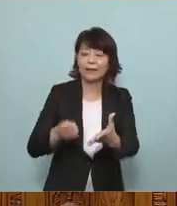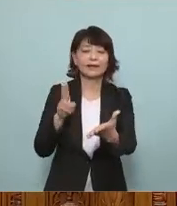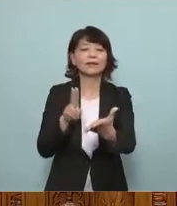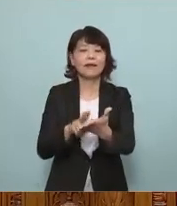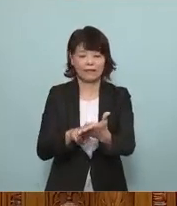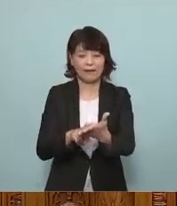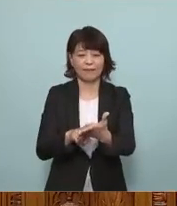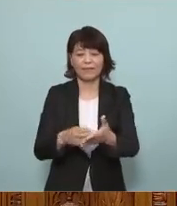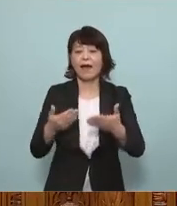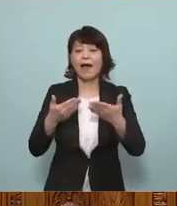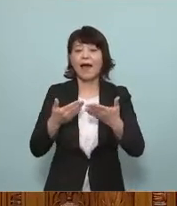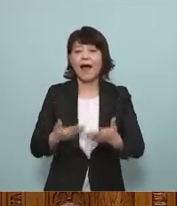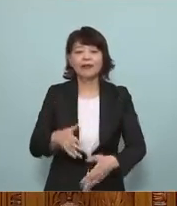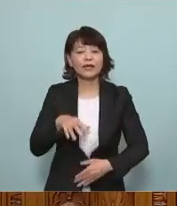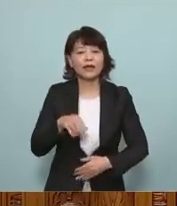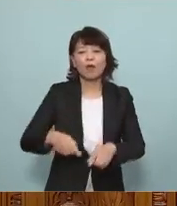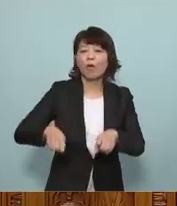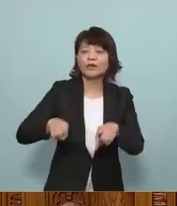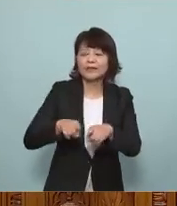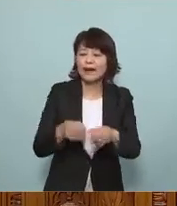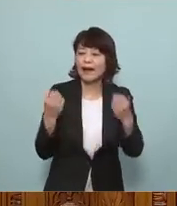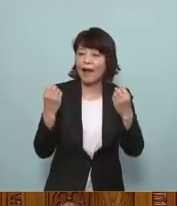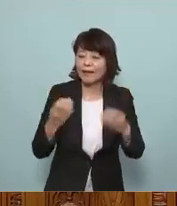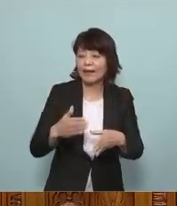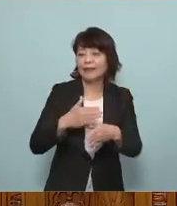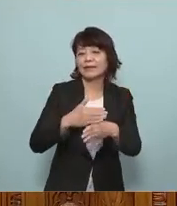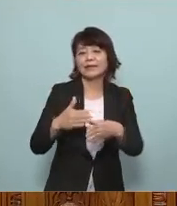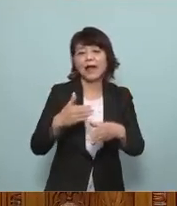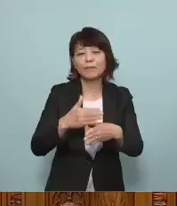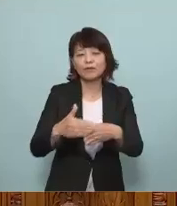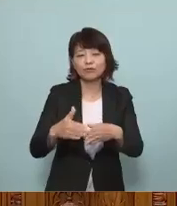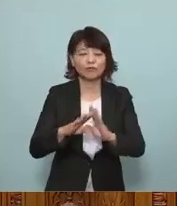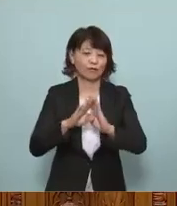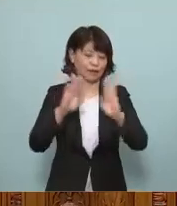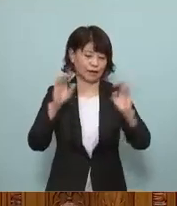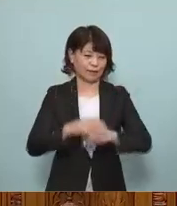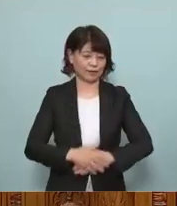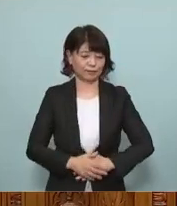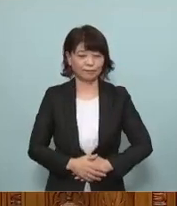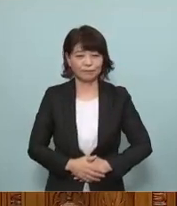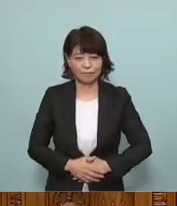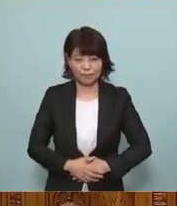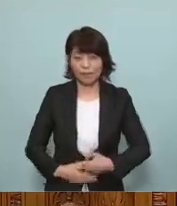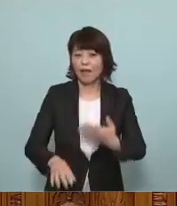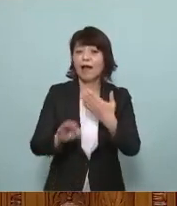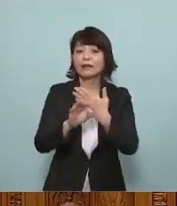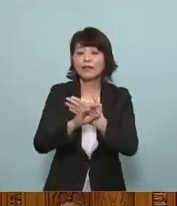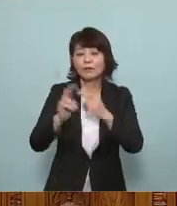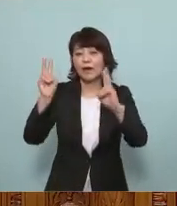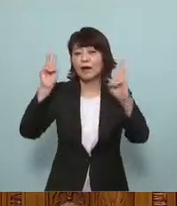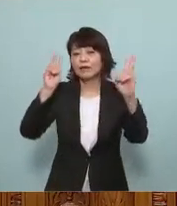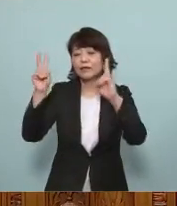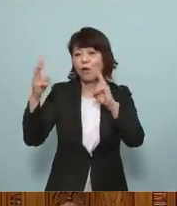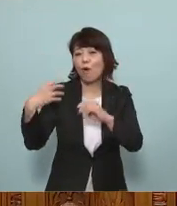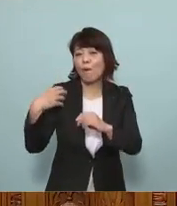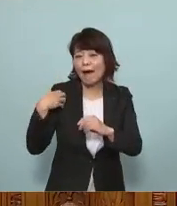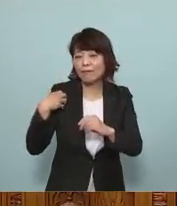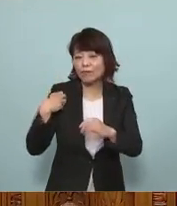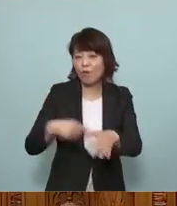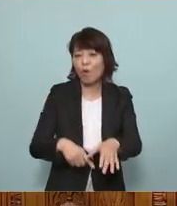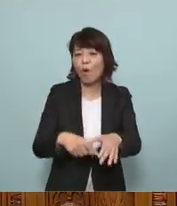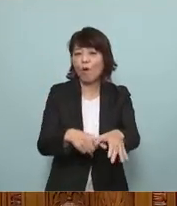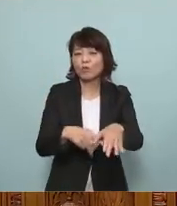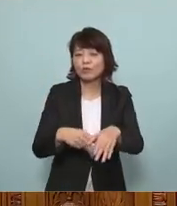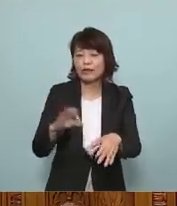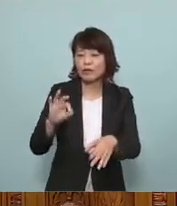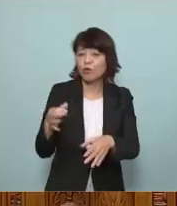保しながら新サービス展開の道を開きます。例えば、企業版ふるさと納税のルールを明確